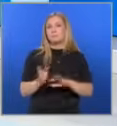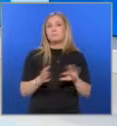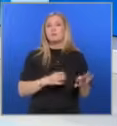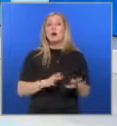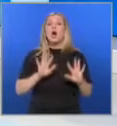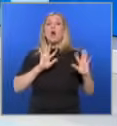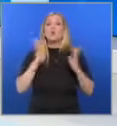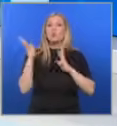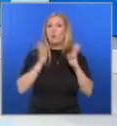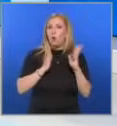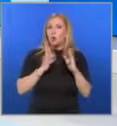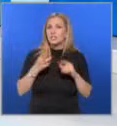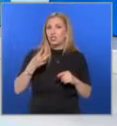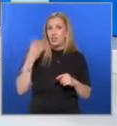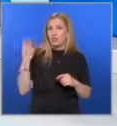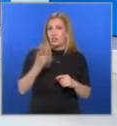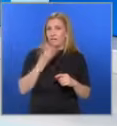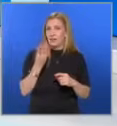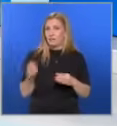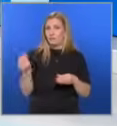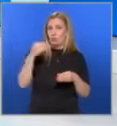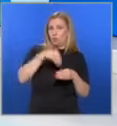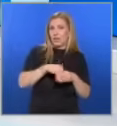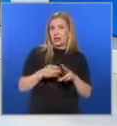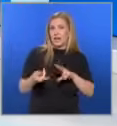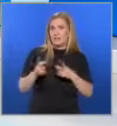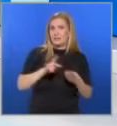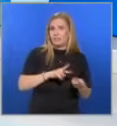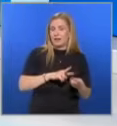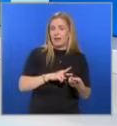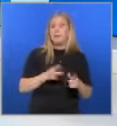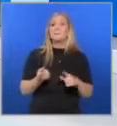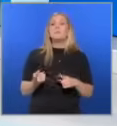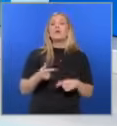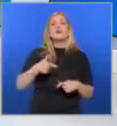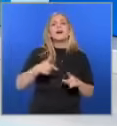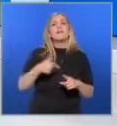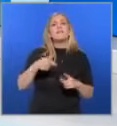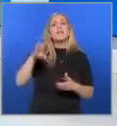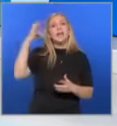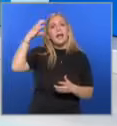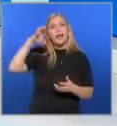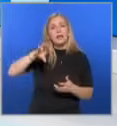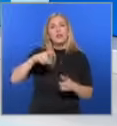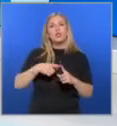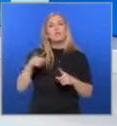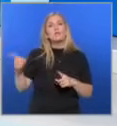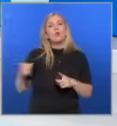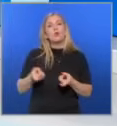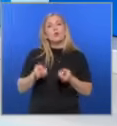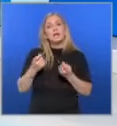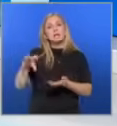Лудогорец, четвърти входящ трансфер това лято. Орлите привлякоха гвинейския офанзивен халф Агибо Камара, който идва от гръцки